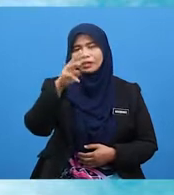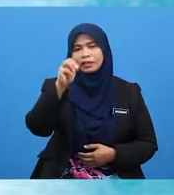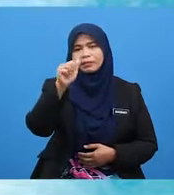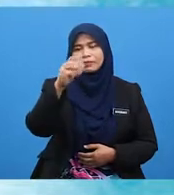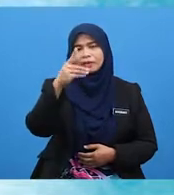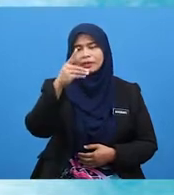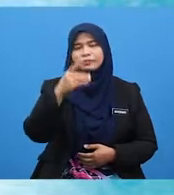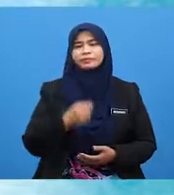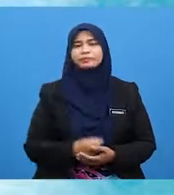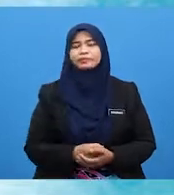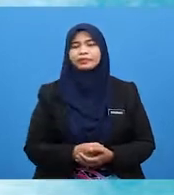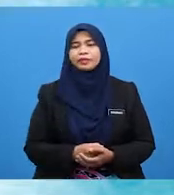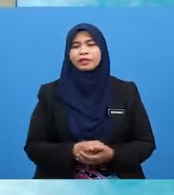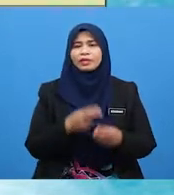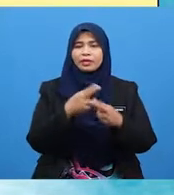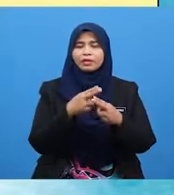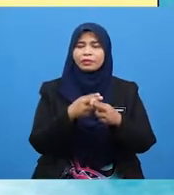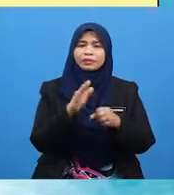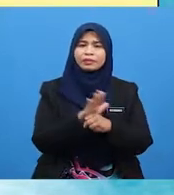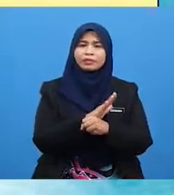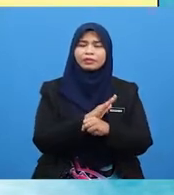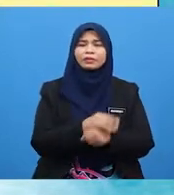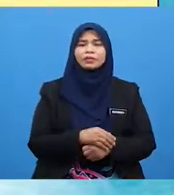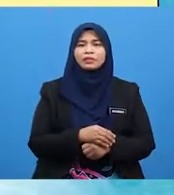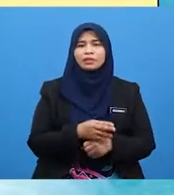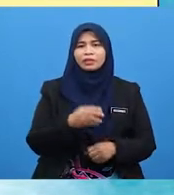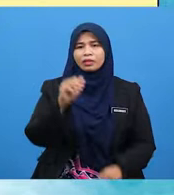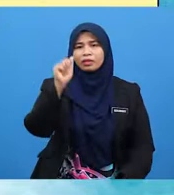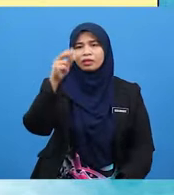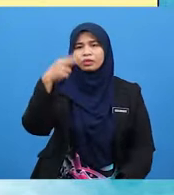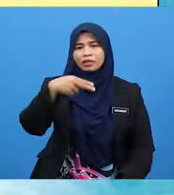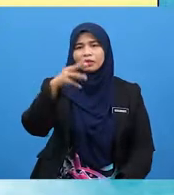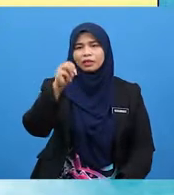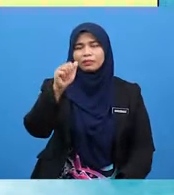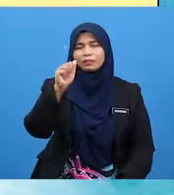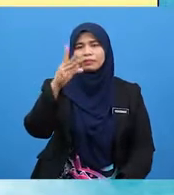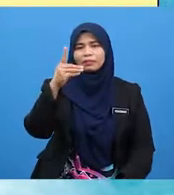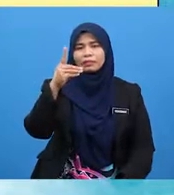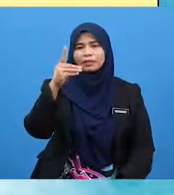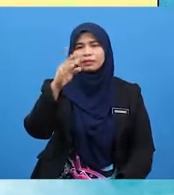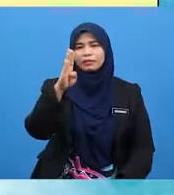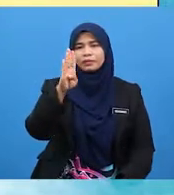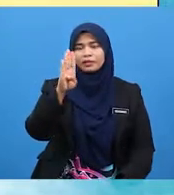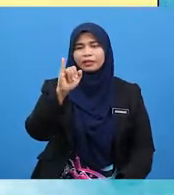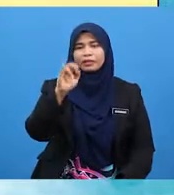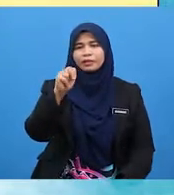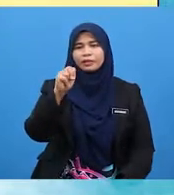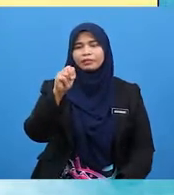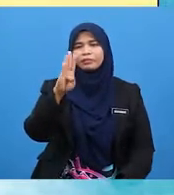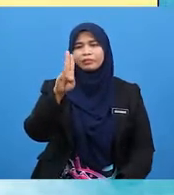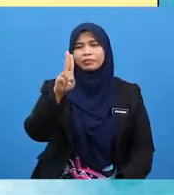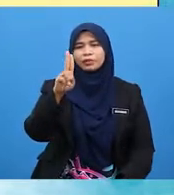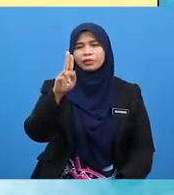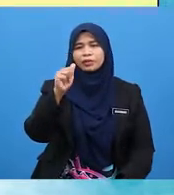bin Hanbal. Nama sebenar beliau ialah Ahmad bin Muhammad bin Hanbal.